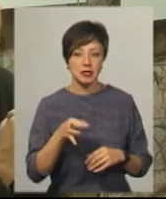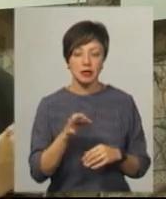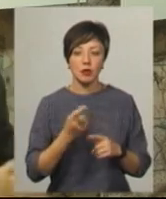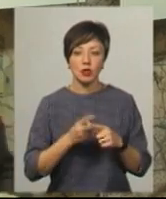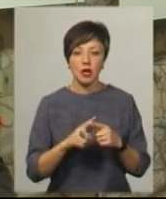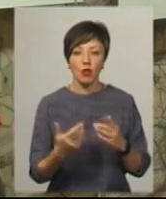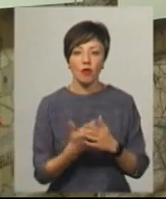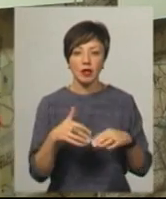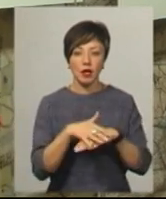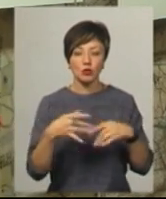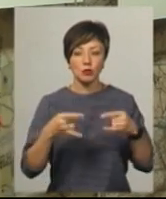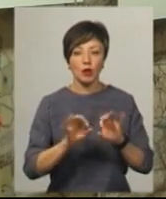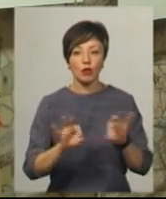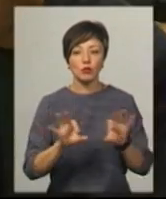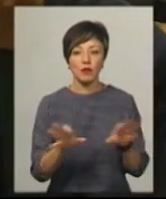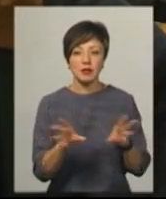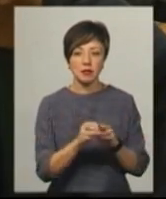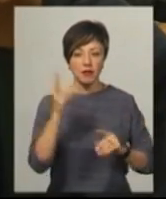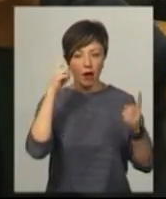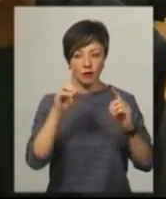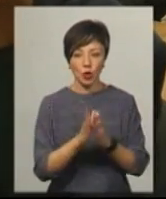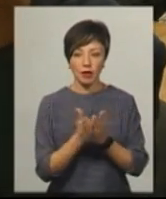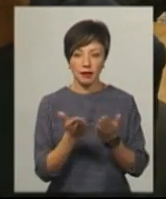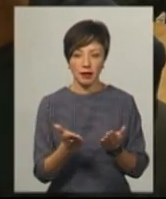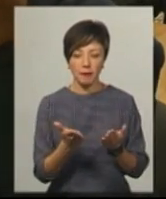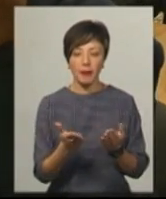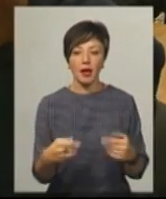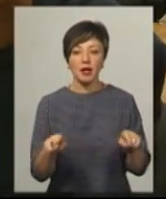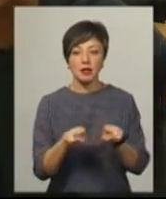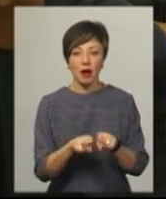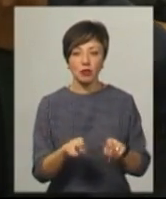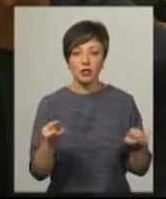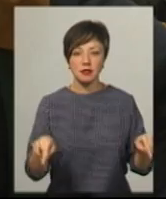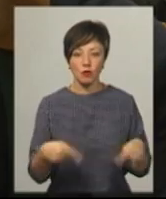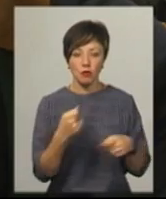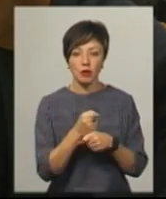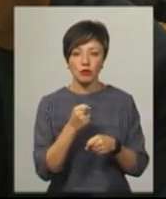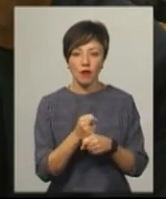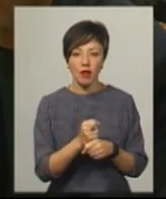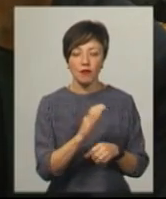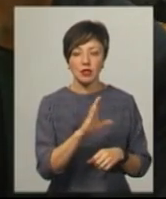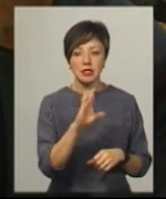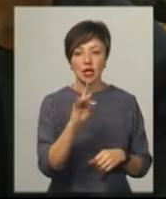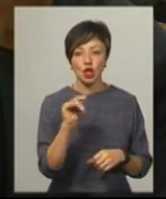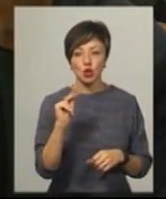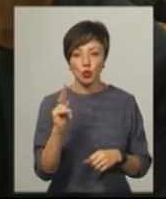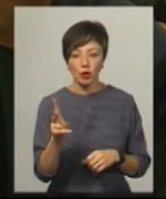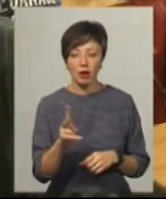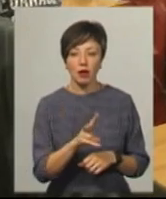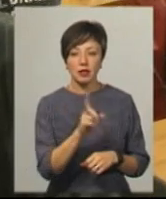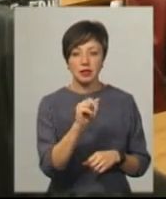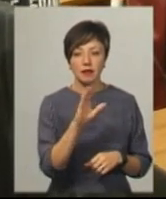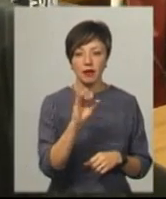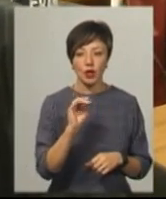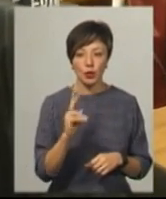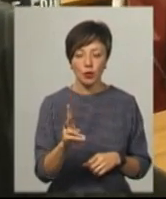це новинам на Суспільному розповів співавтор книги Юрій Олійник. Також над її створенням працювали Володимир Сергійчук, Олександр